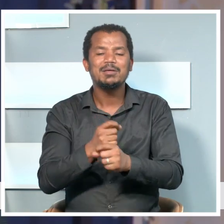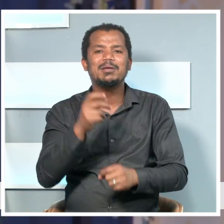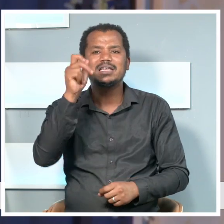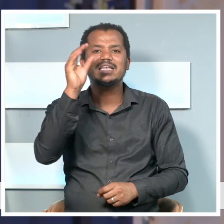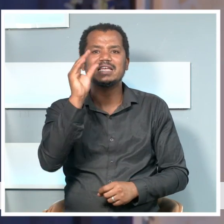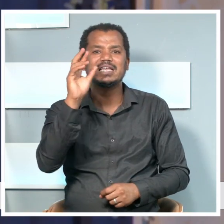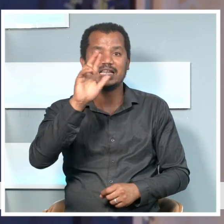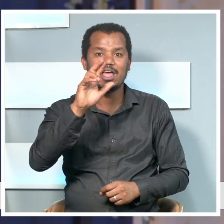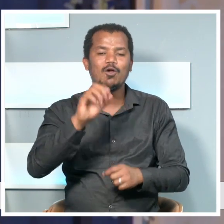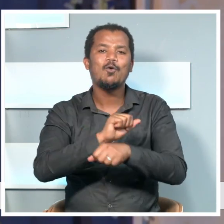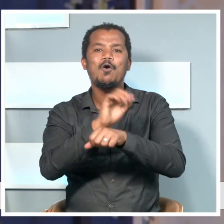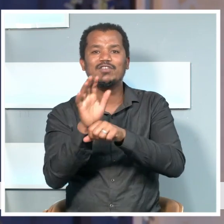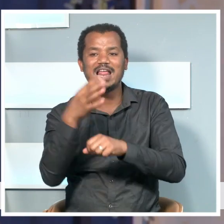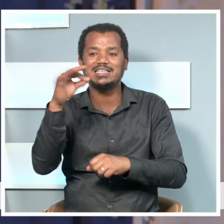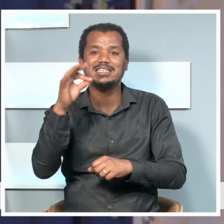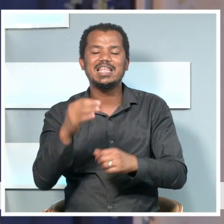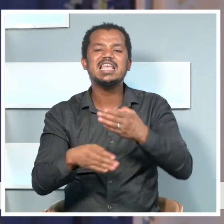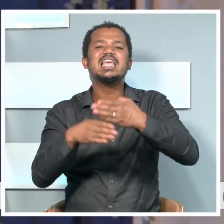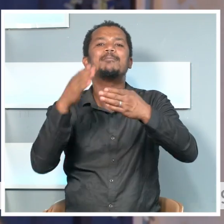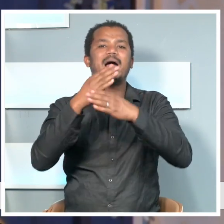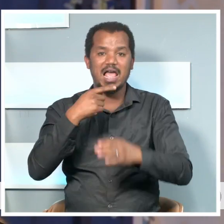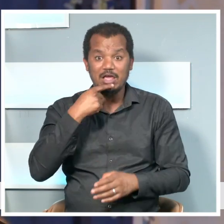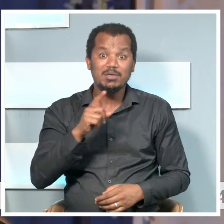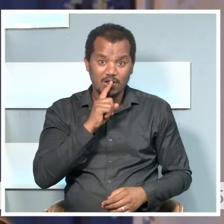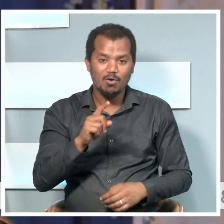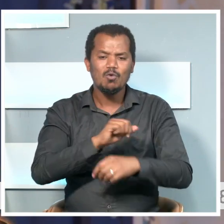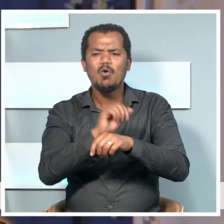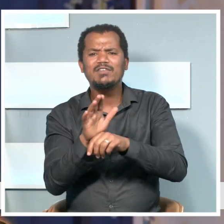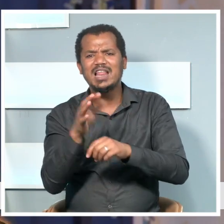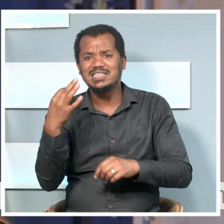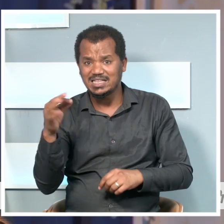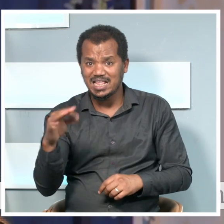በድህረ ኮቪድ-19 እንገንባ የሚል ነው። በርግጥ ኮቪድ-19